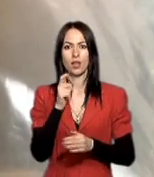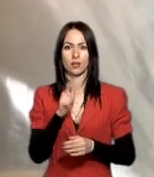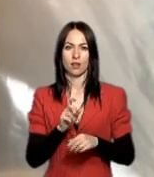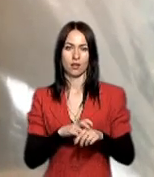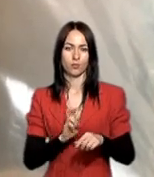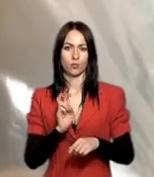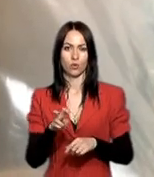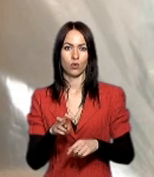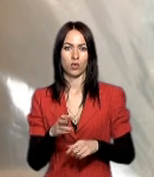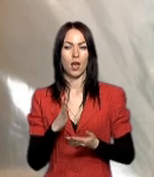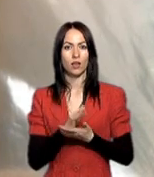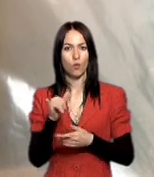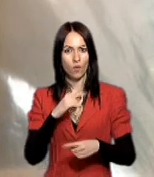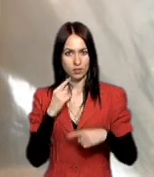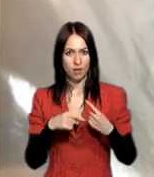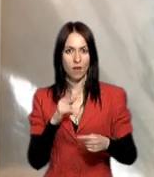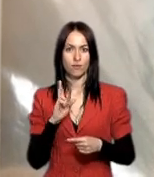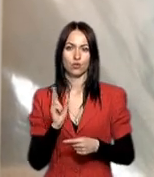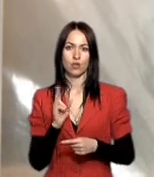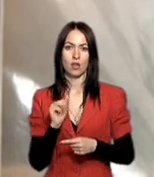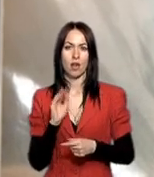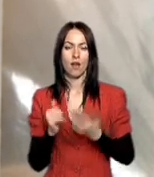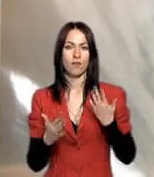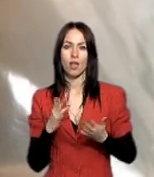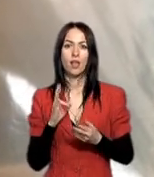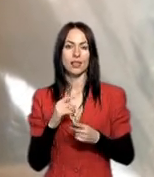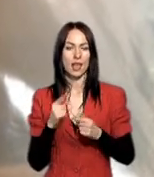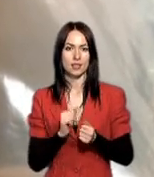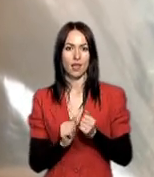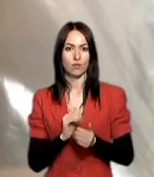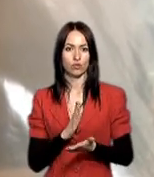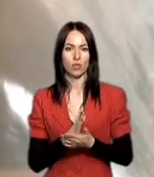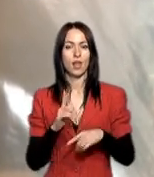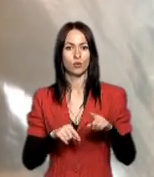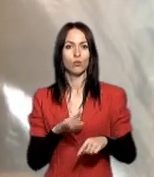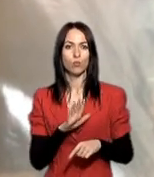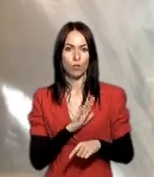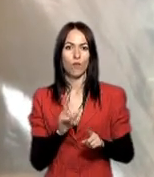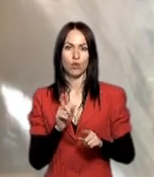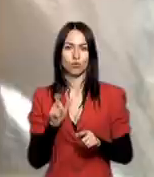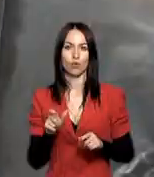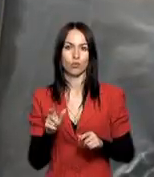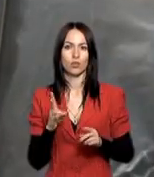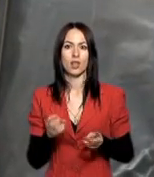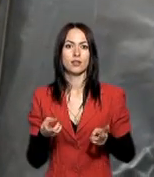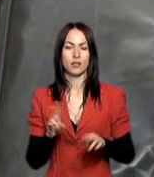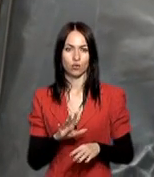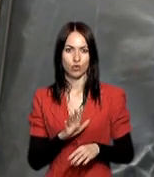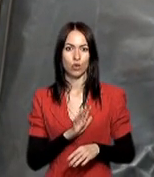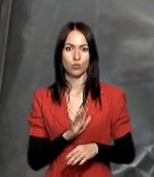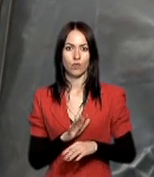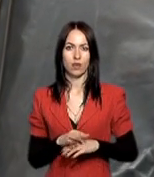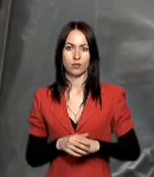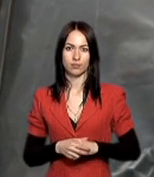кава, чи, можливо, є якийсь? Не завжди. Іноді буває, що люди не залишають. Софія Цвіткова та